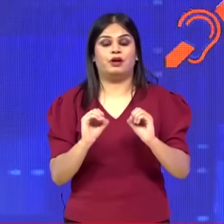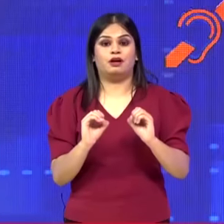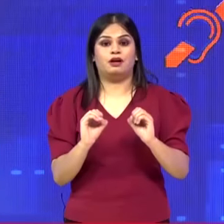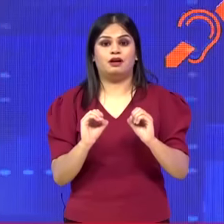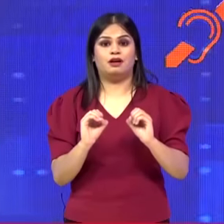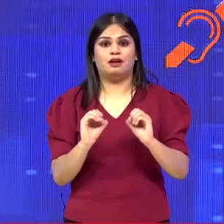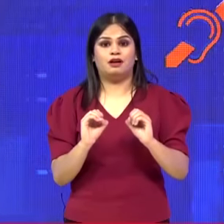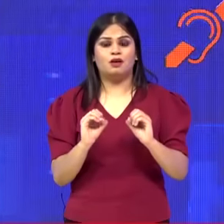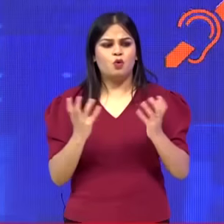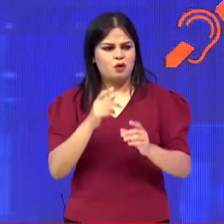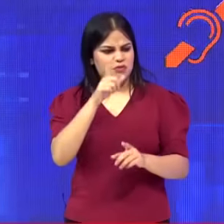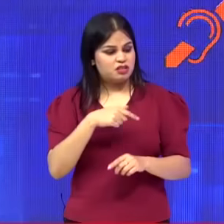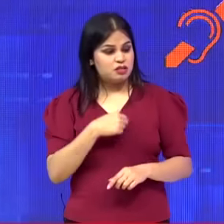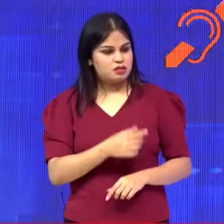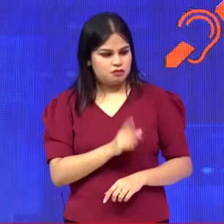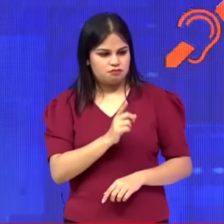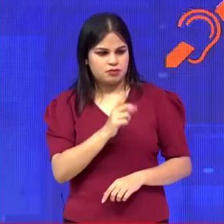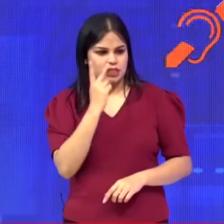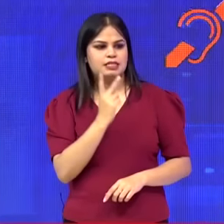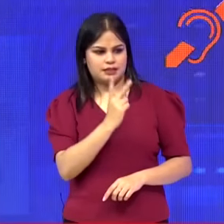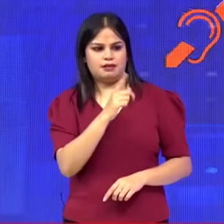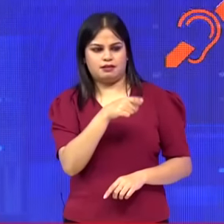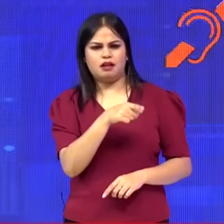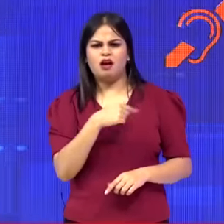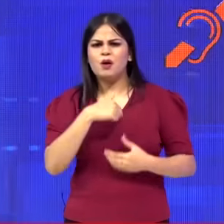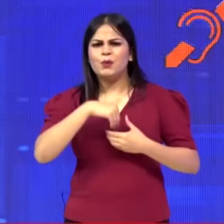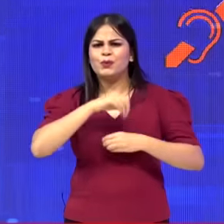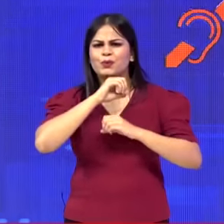के मैं इसको नहीं छोड़ूंगा. दैट